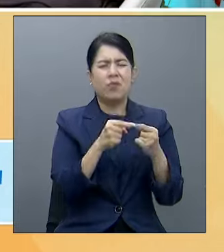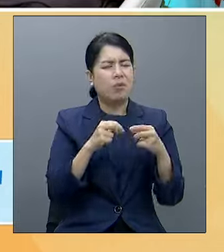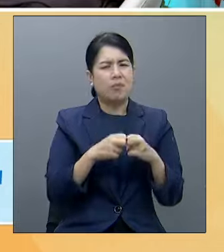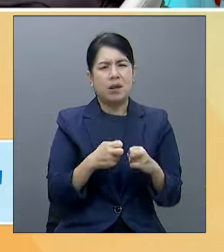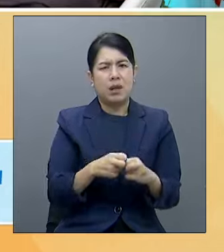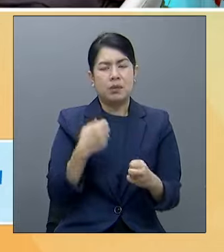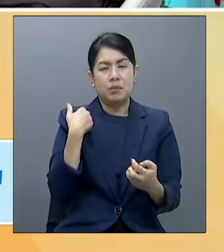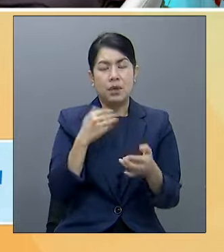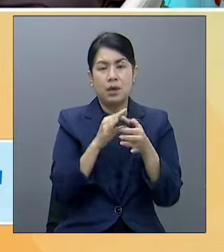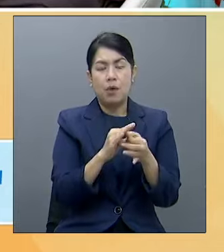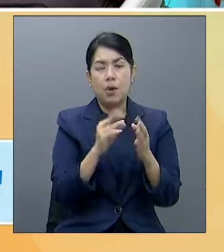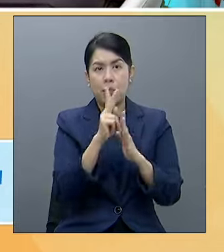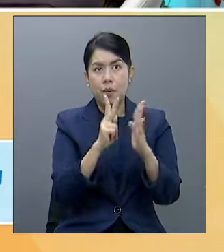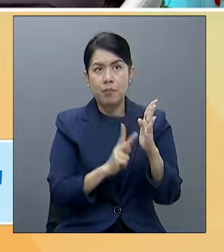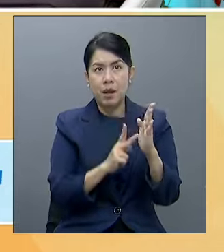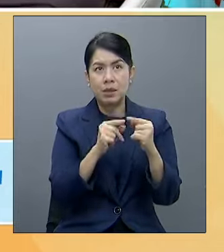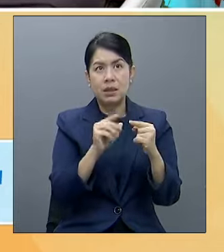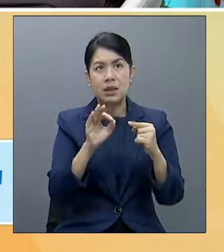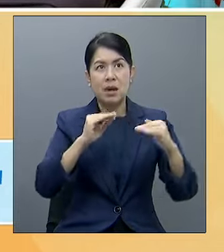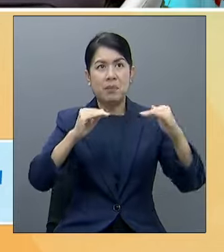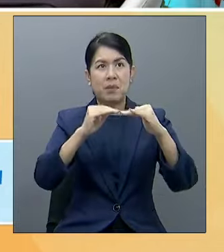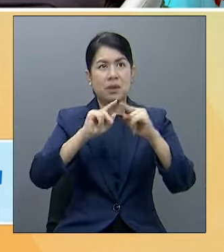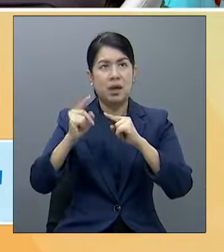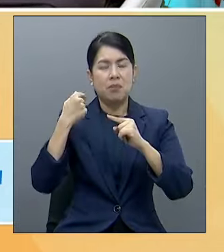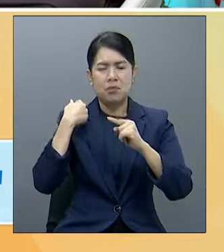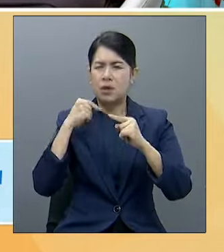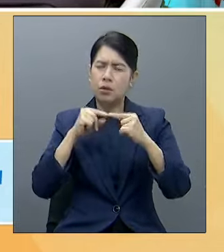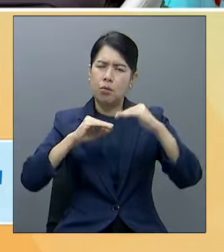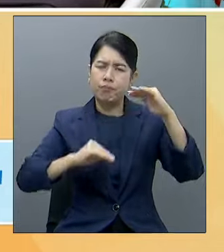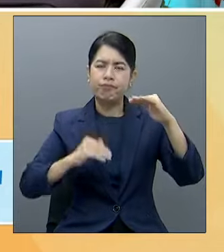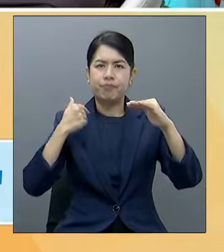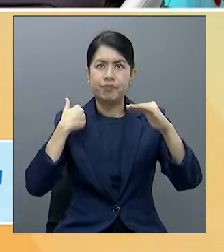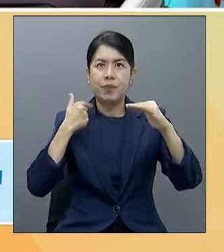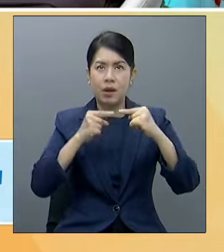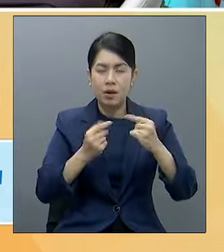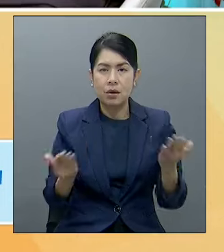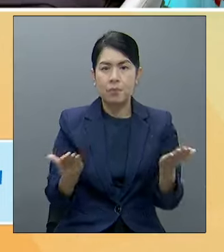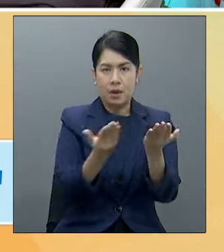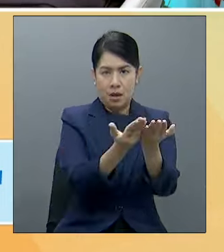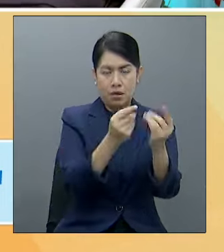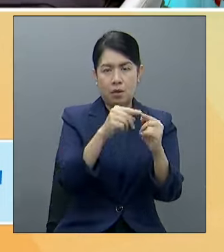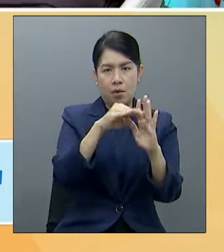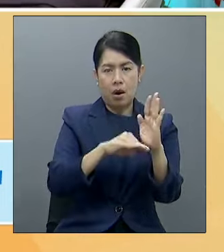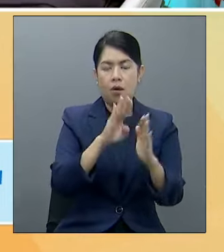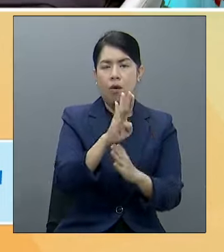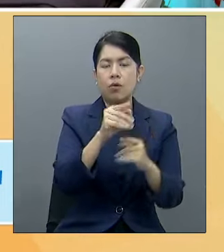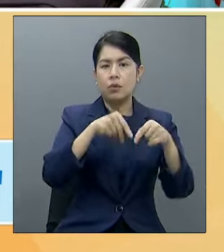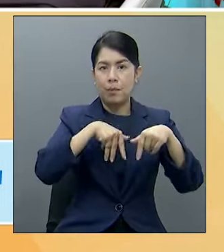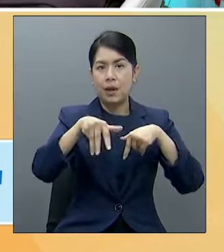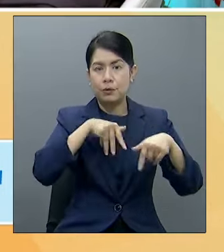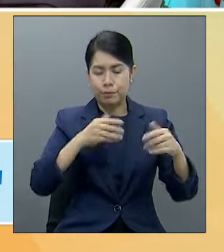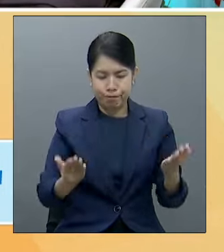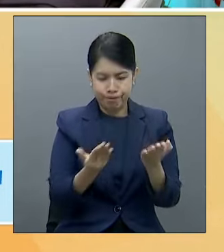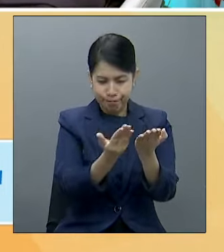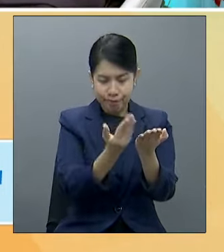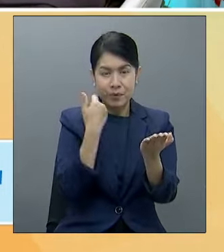าก็กระทรวงยุติธรรมก็กำลังร่างอยู ่ เพื่อประกบกับร่างภาคประชาชนการทำให้เซ็กเวิร์กที่